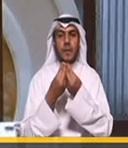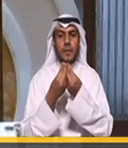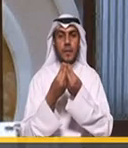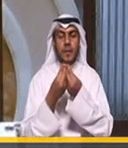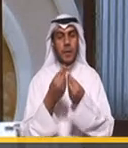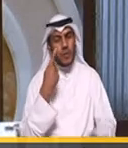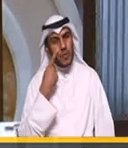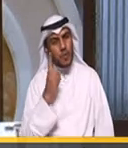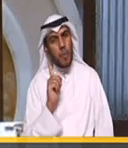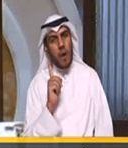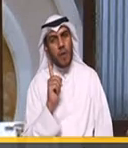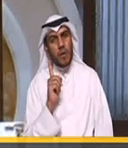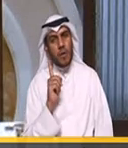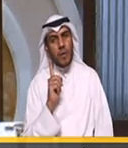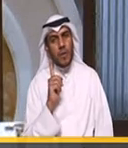وياكم أن